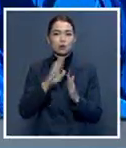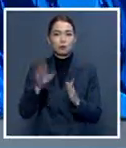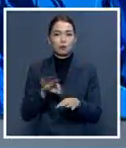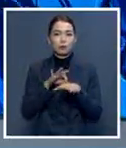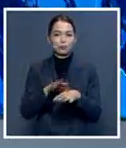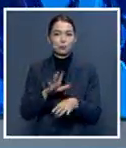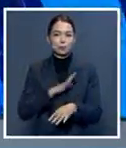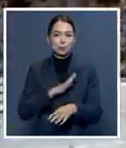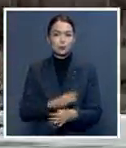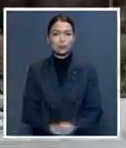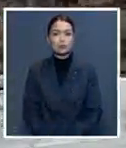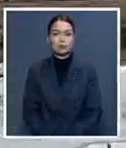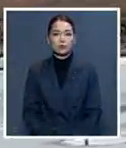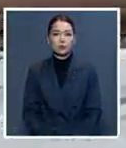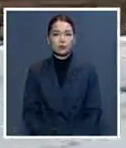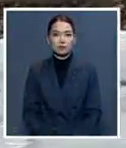шығарды.